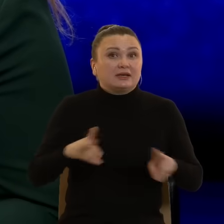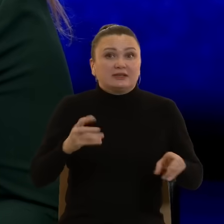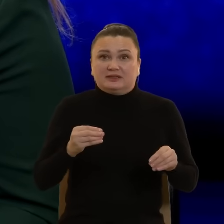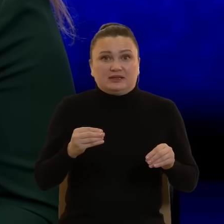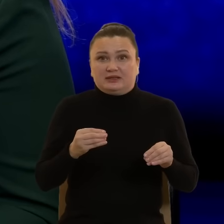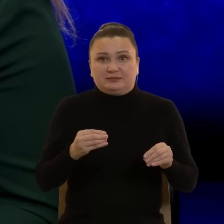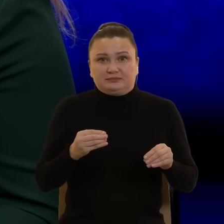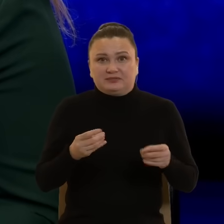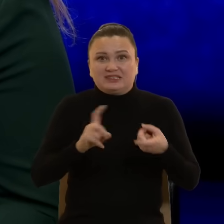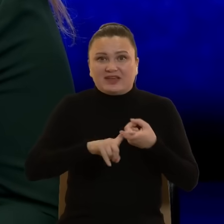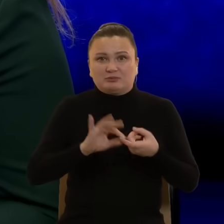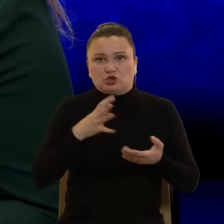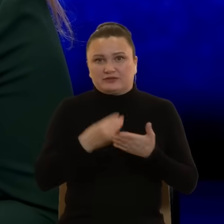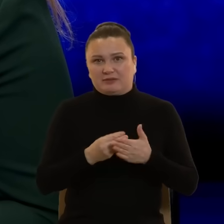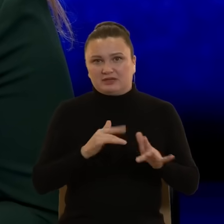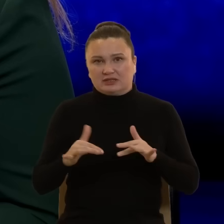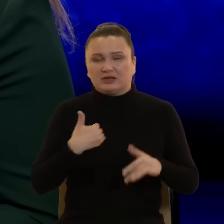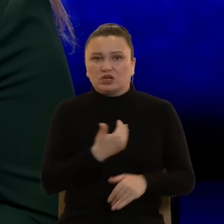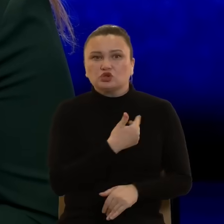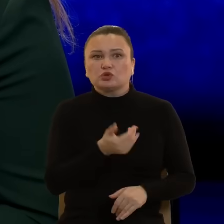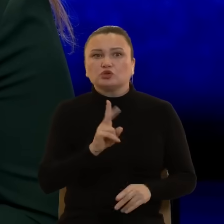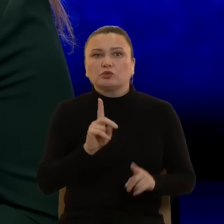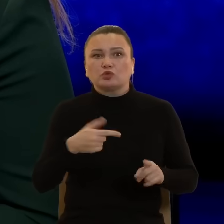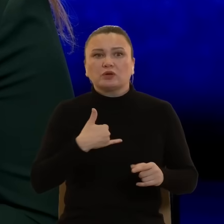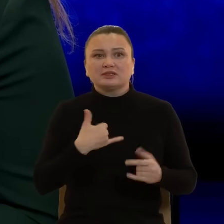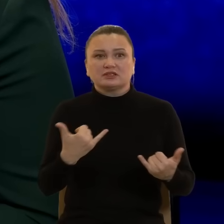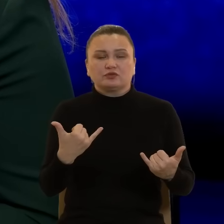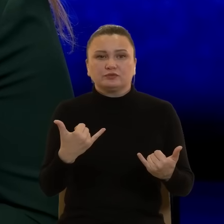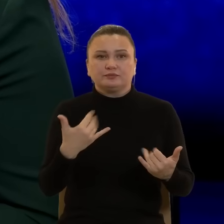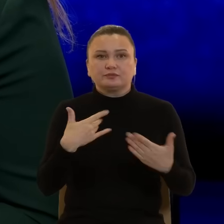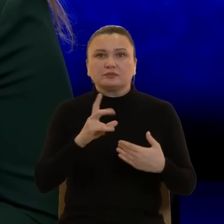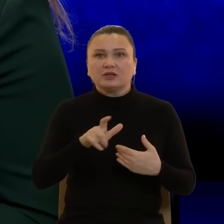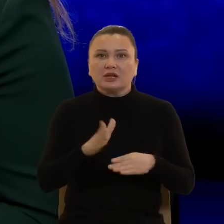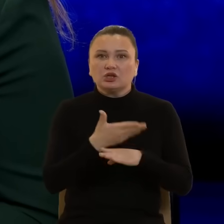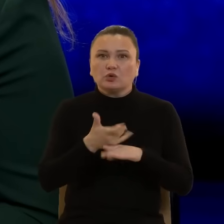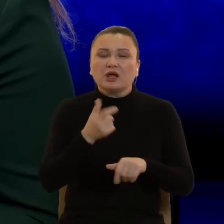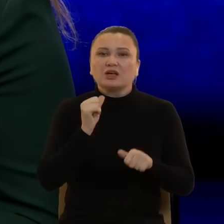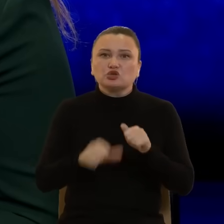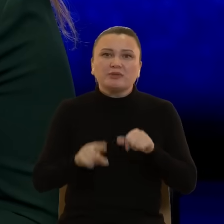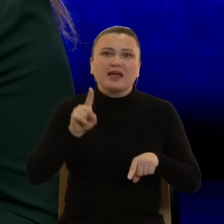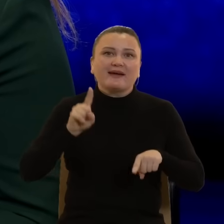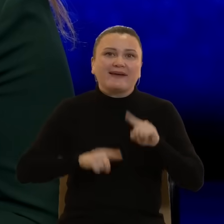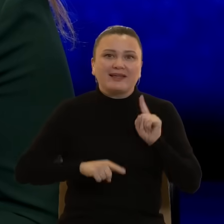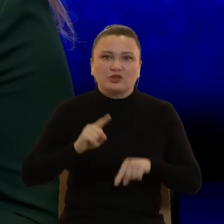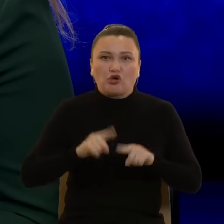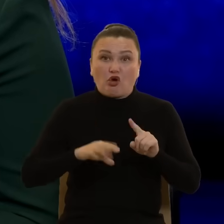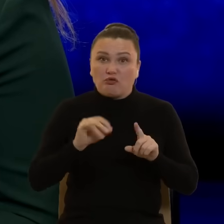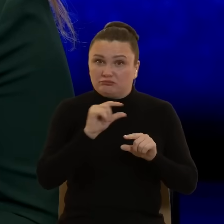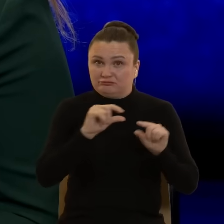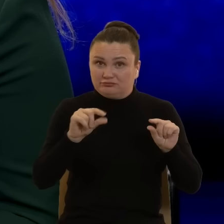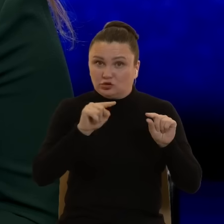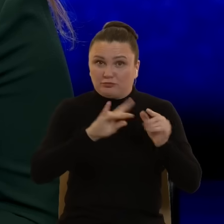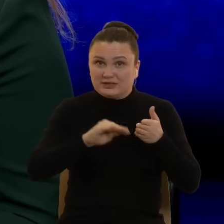ассоциируем ее со своими действиями. Вот я хочу, чтобы, наверное, те, кто у нас относится сегодня к категории особенно редко, еще раз осознал,